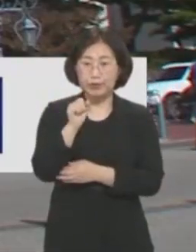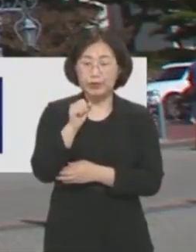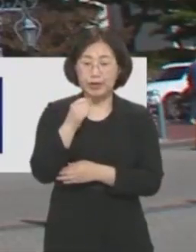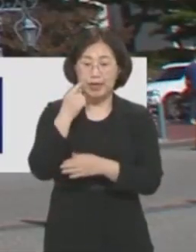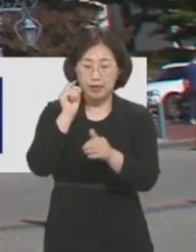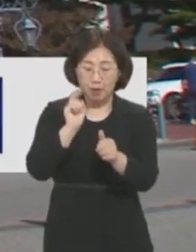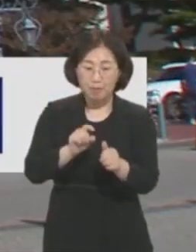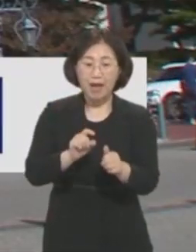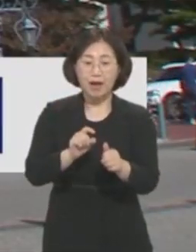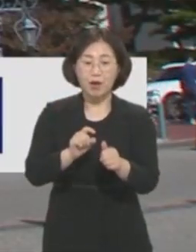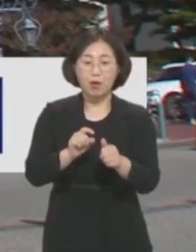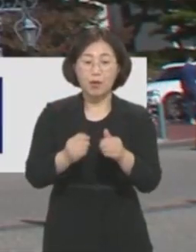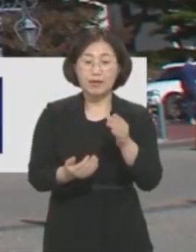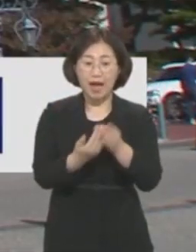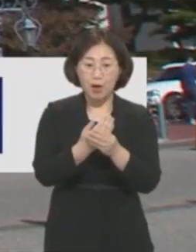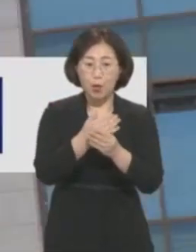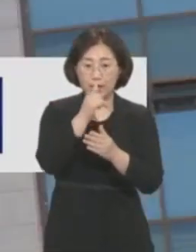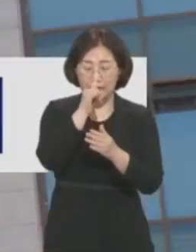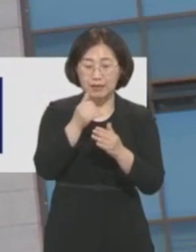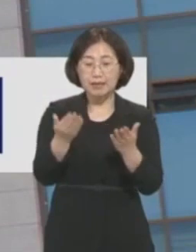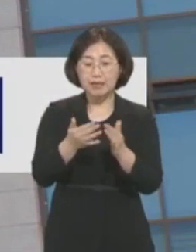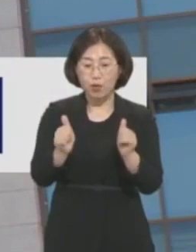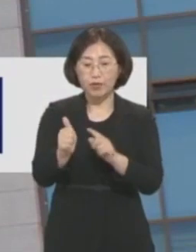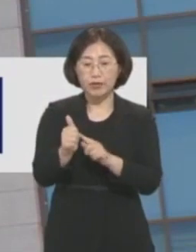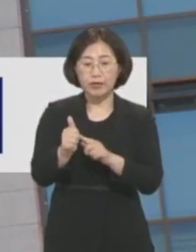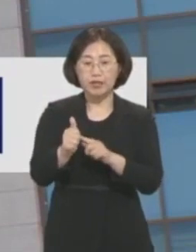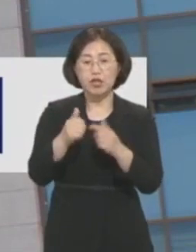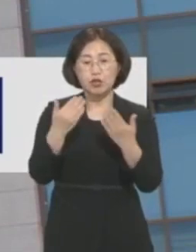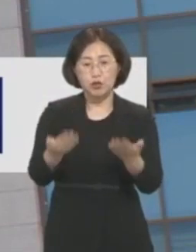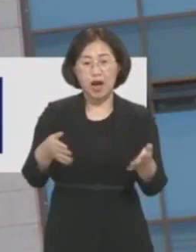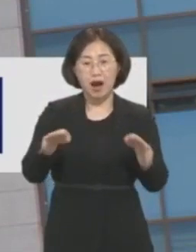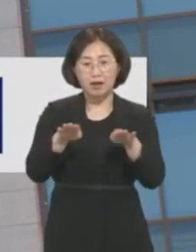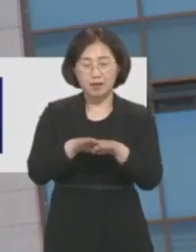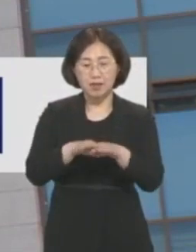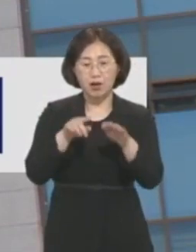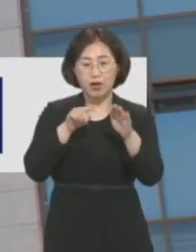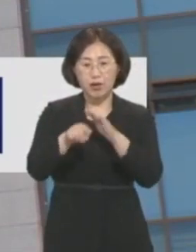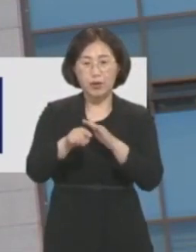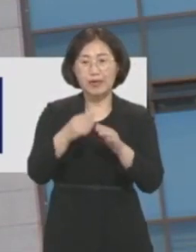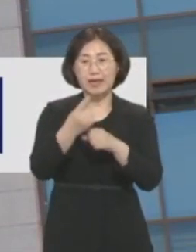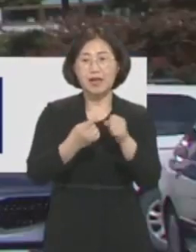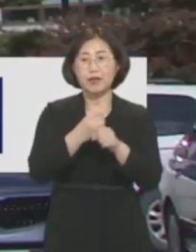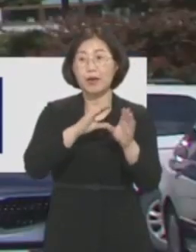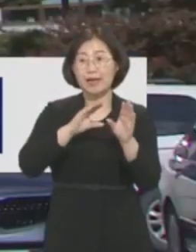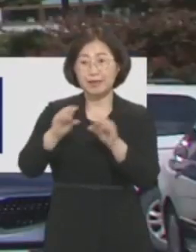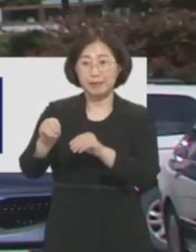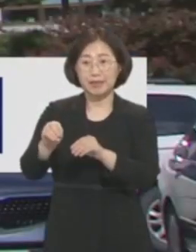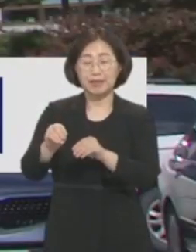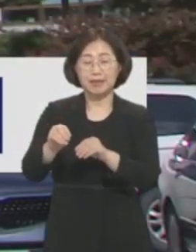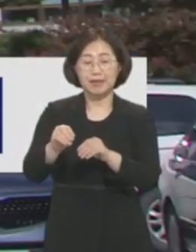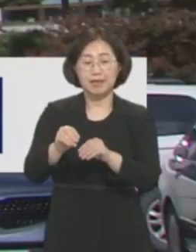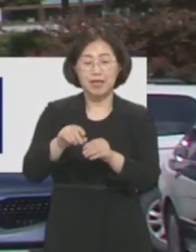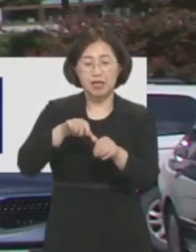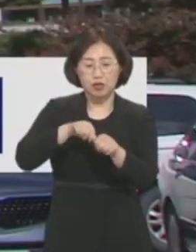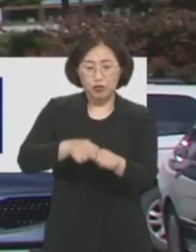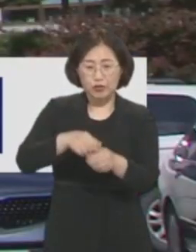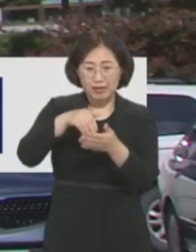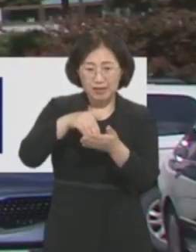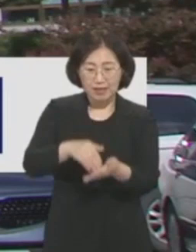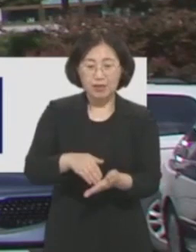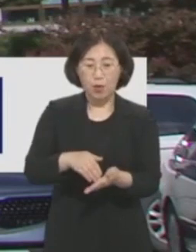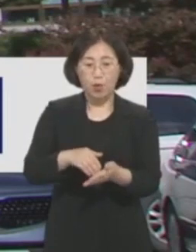적발되거나 관련 사고를 낸 직원들은 공무원 휴양시설 이용을 1년간 금지하도록 했으며 중진계뿐